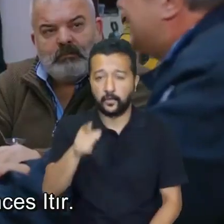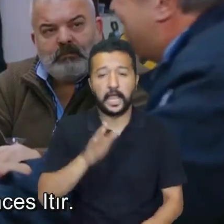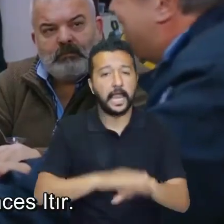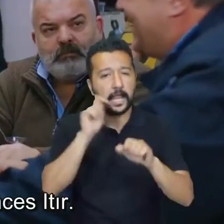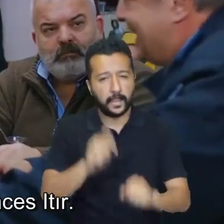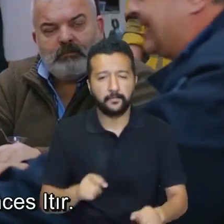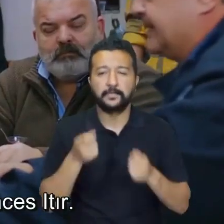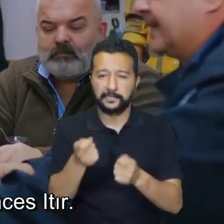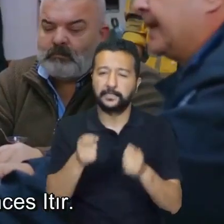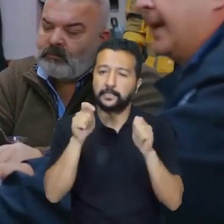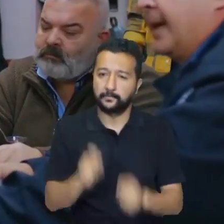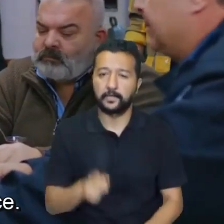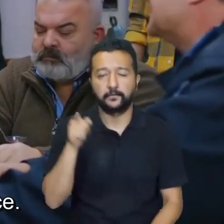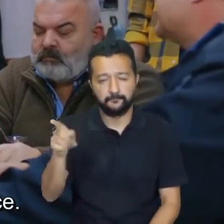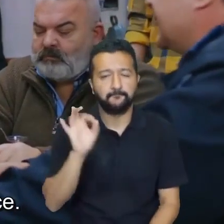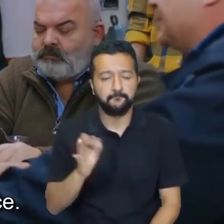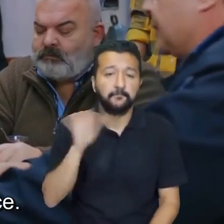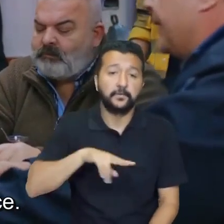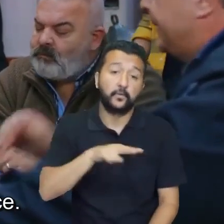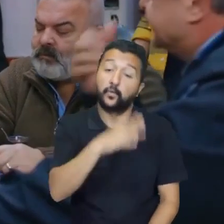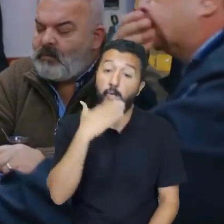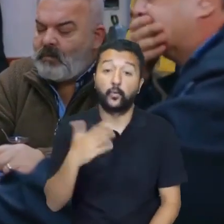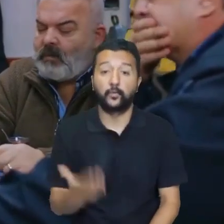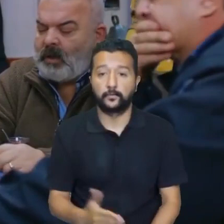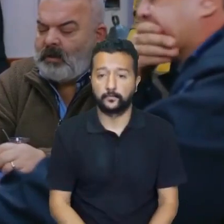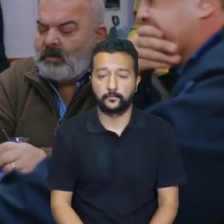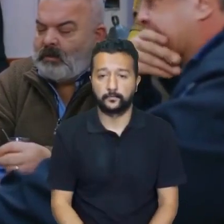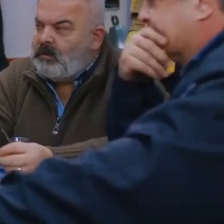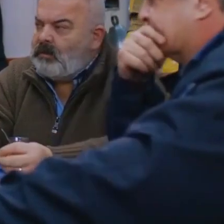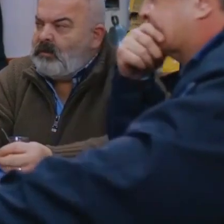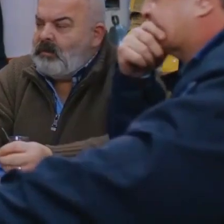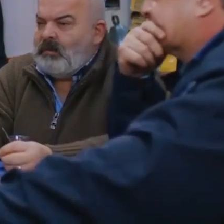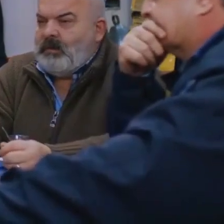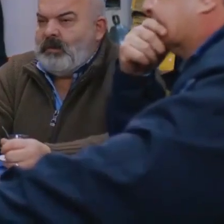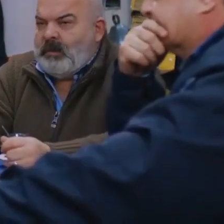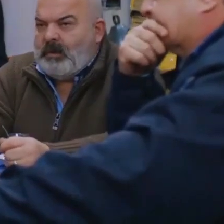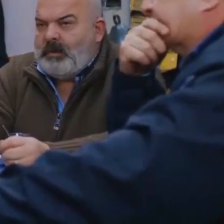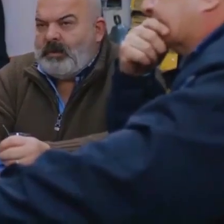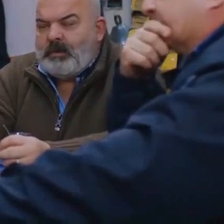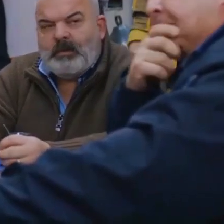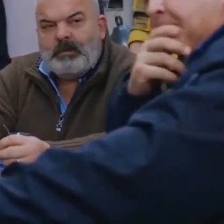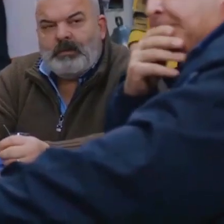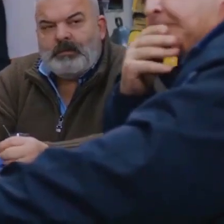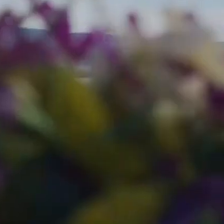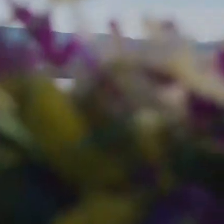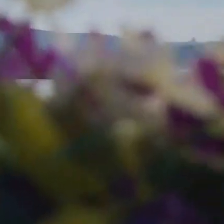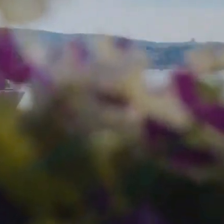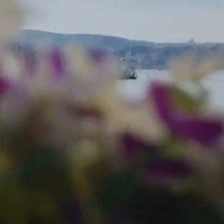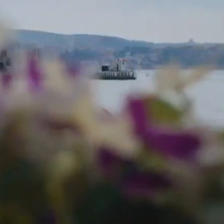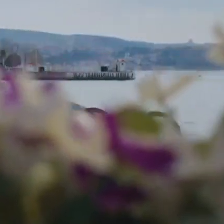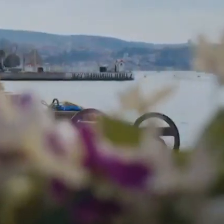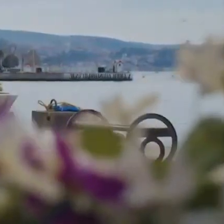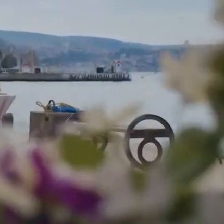ne yapar, ne eder, ikna eder Itır'ı. Başka çaremiz yok. Doğru diye baş salladılar. Sahil yolu. Yan